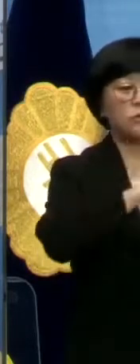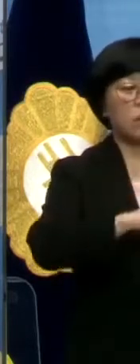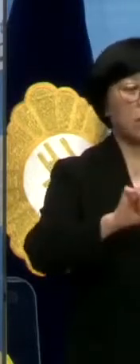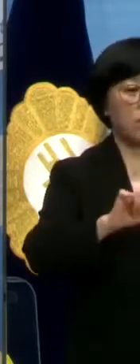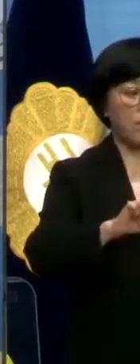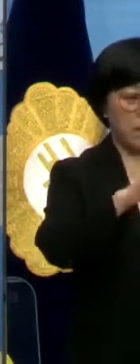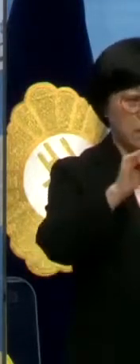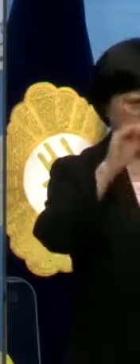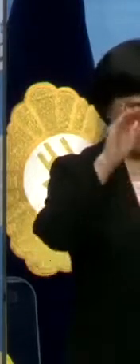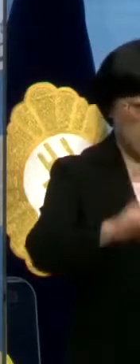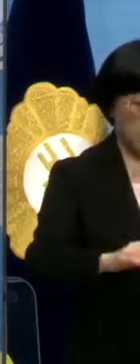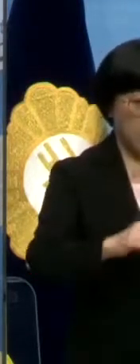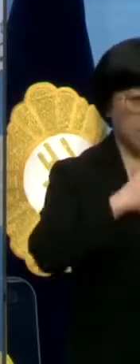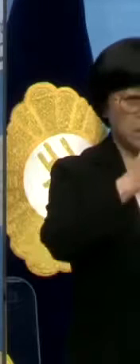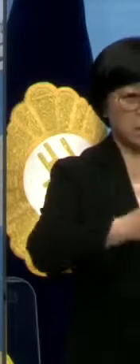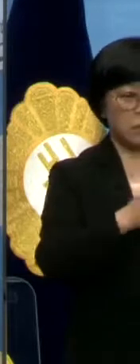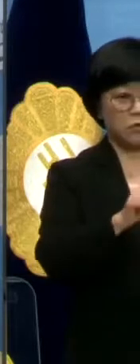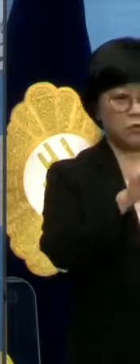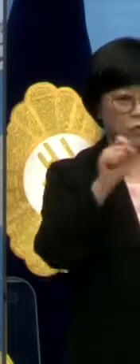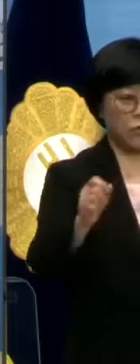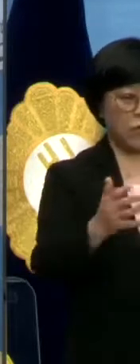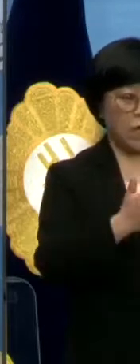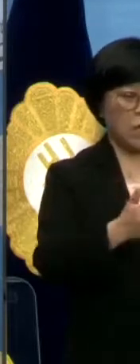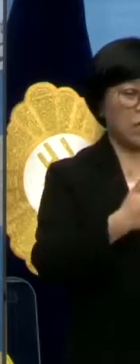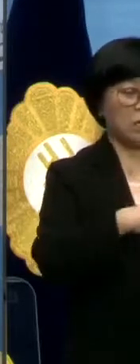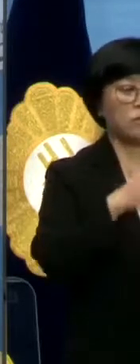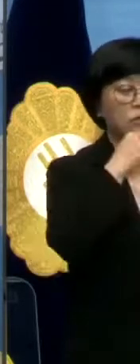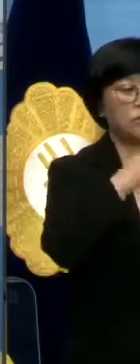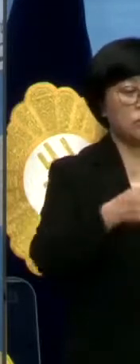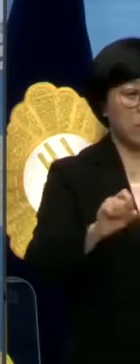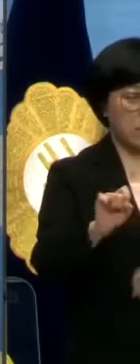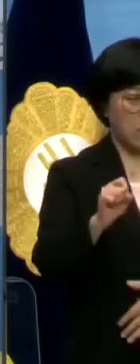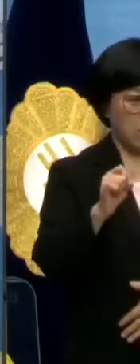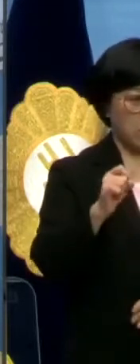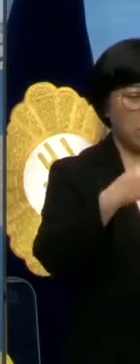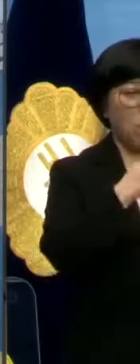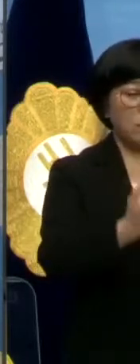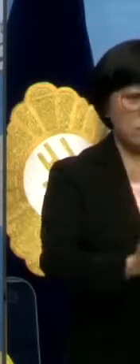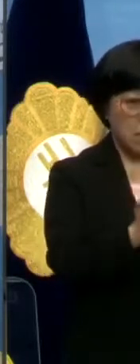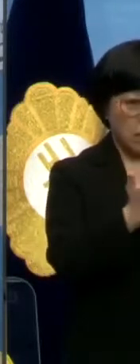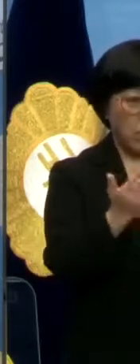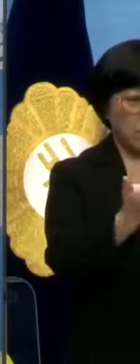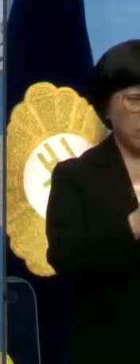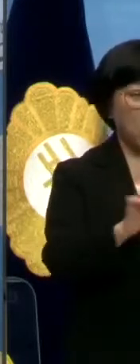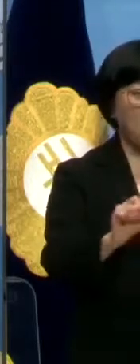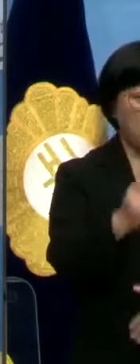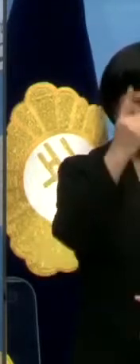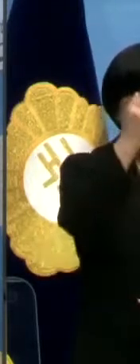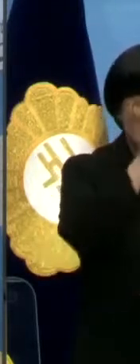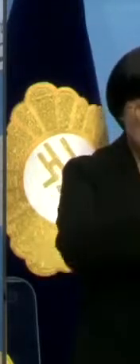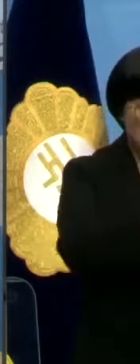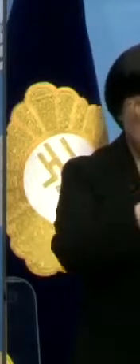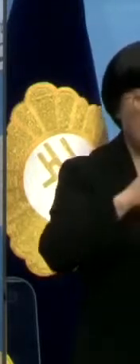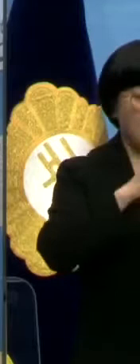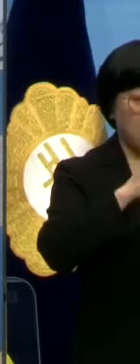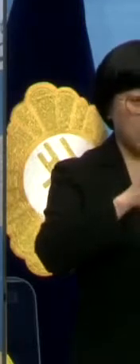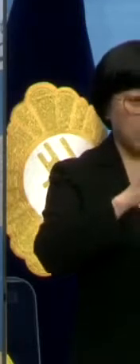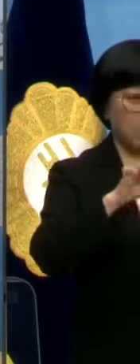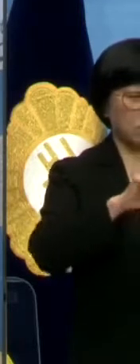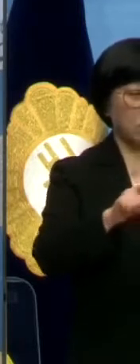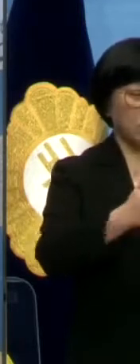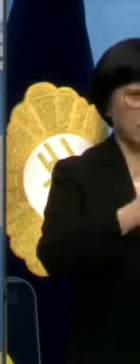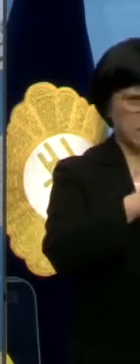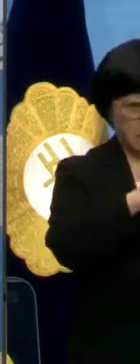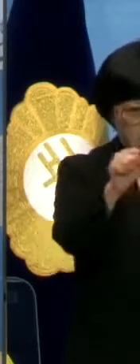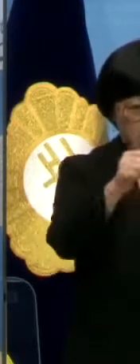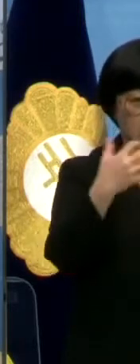미만 사업장 2년 유예 중대재해와 안전의무조치 위반 사이의 인과관계 추정조항 삭제,